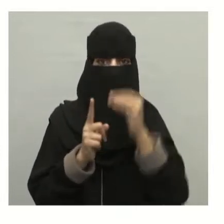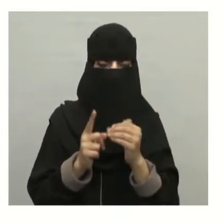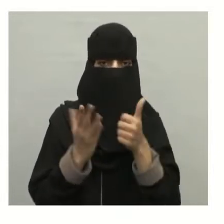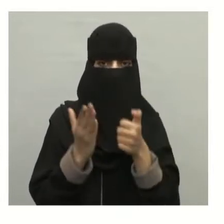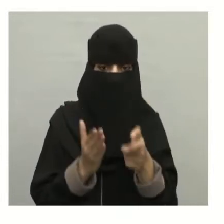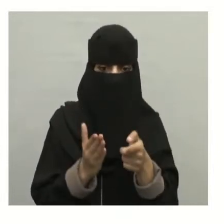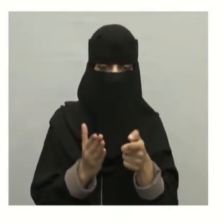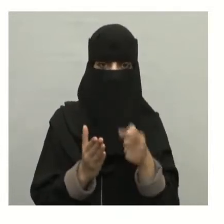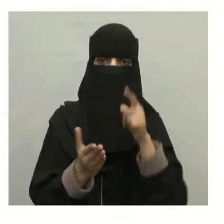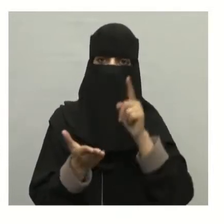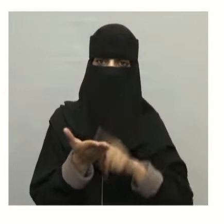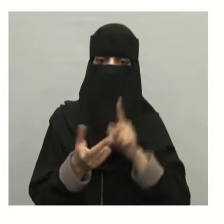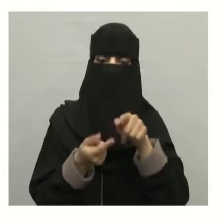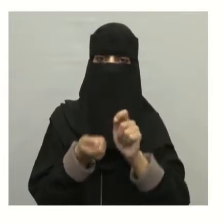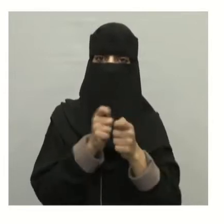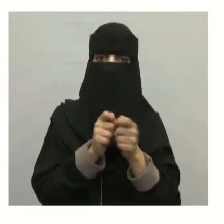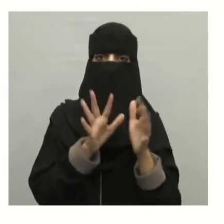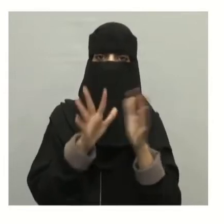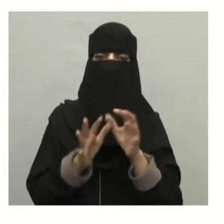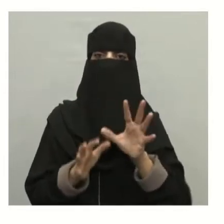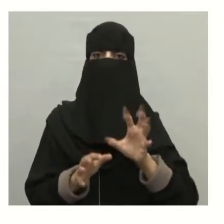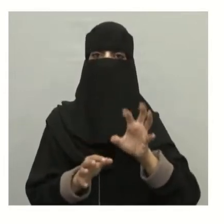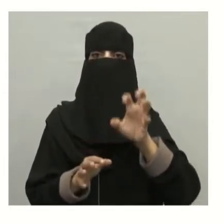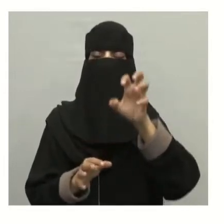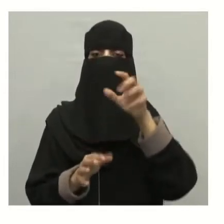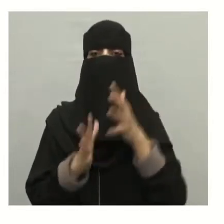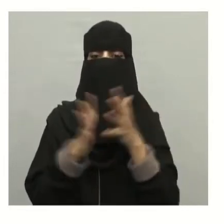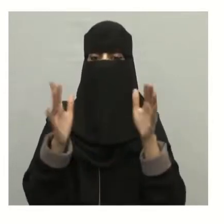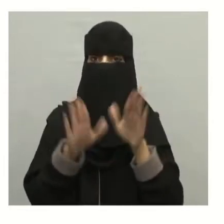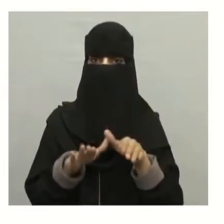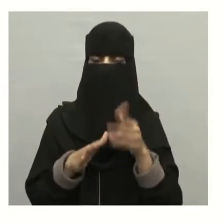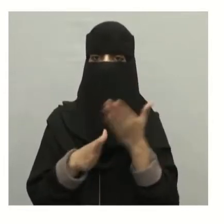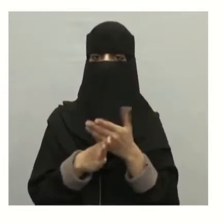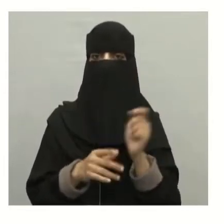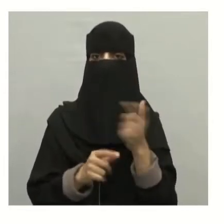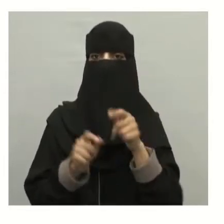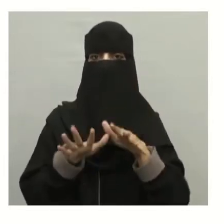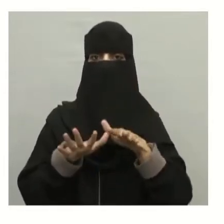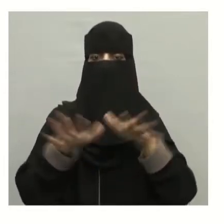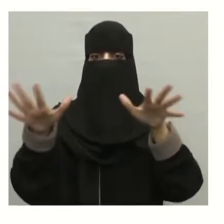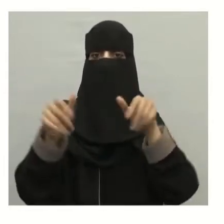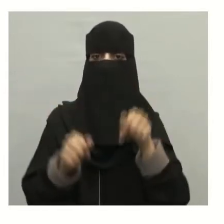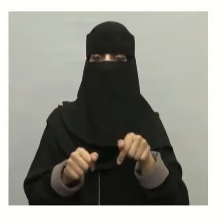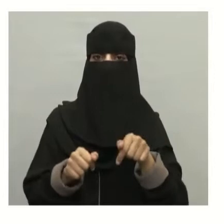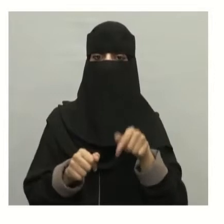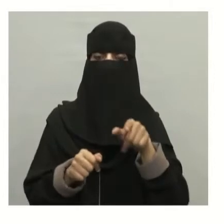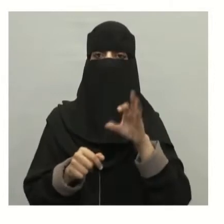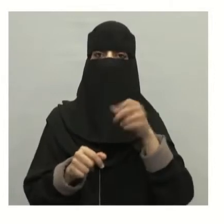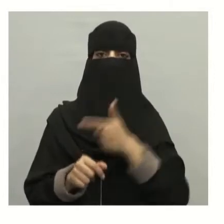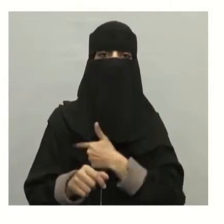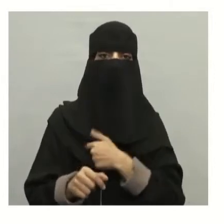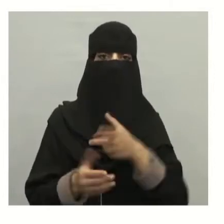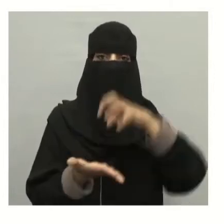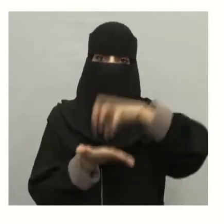60 سوف يحدث تكاثر لهذه الجراثيم بسرعة فائقة، وهو ما